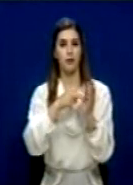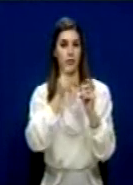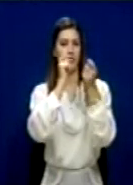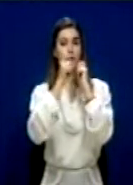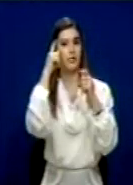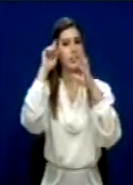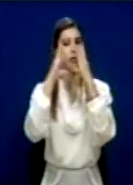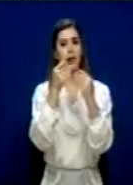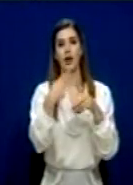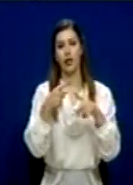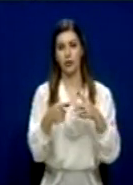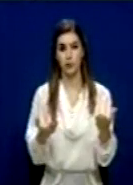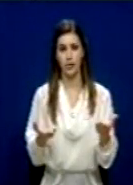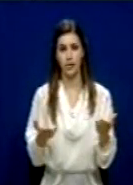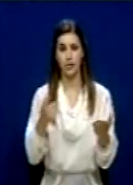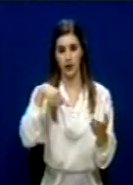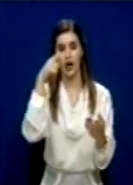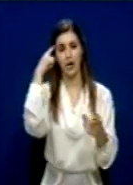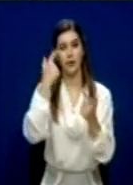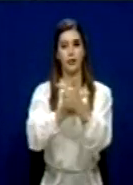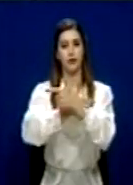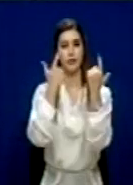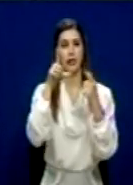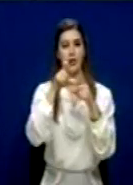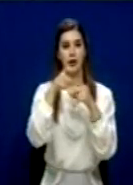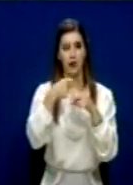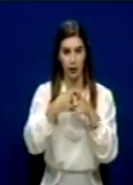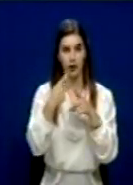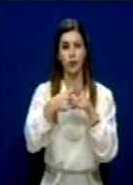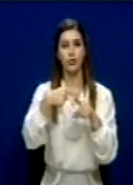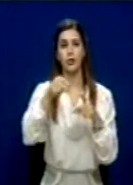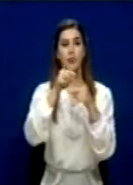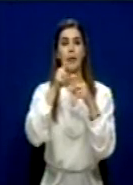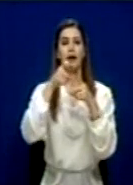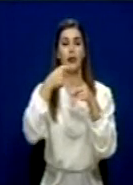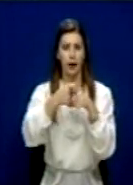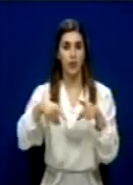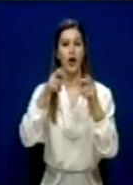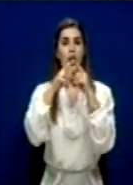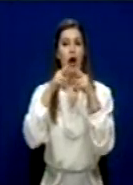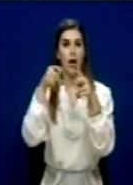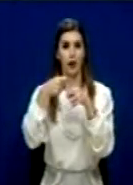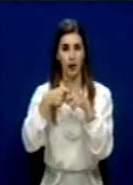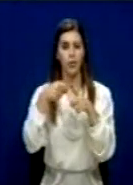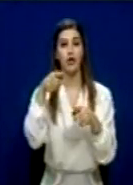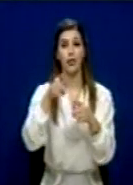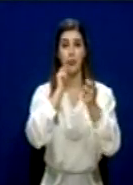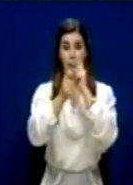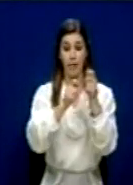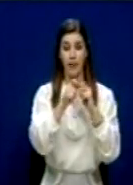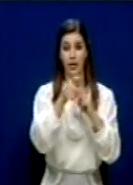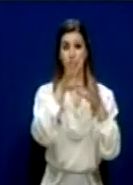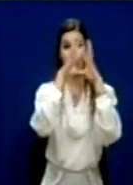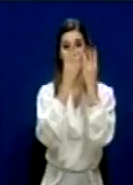Marrveshja e dim fort mirë çka bën Arben. E dini edhe ju fort mirë të LDK-s, e dini edhe ju fort mirë të PDK-s, edhe ju të AK-s, që marrveshja